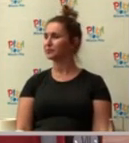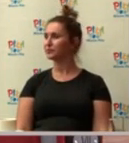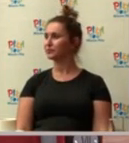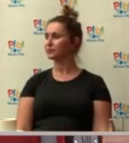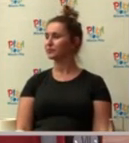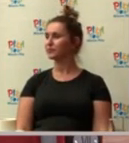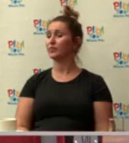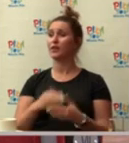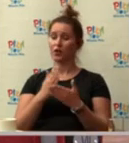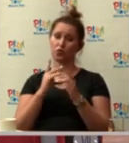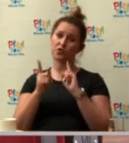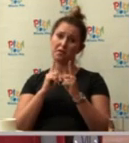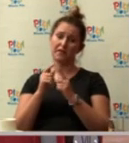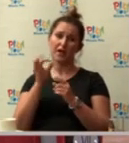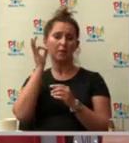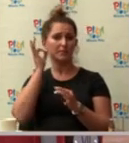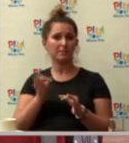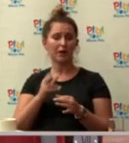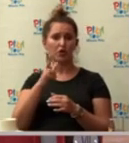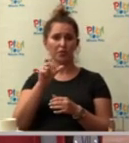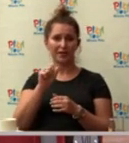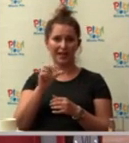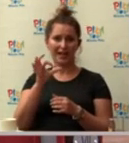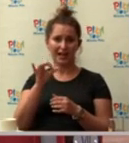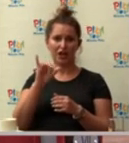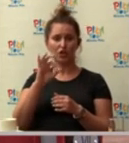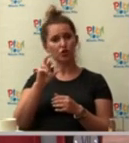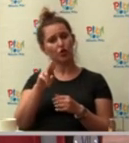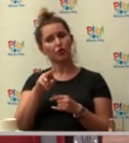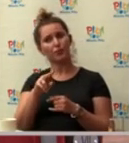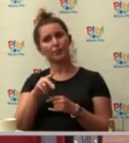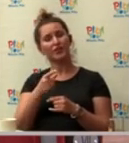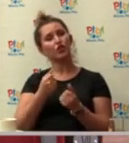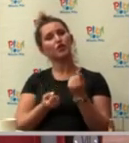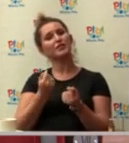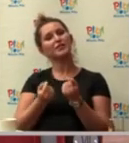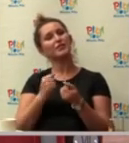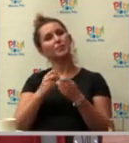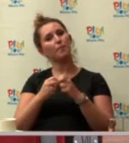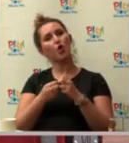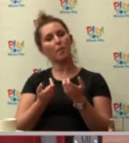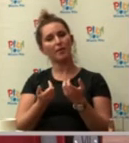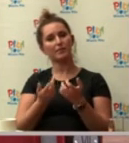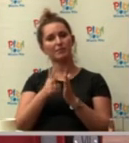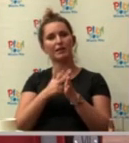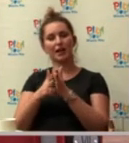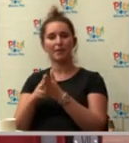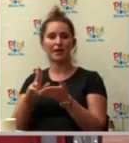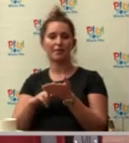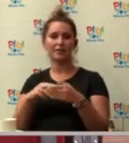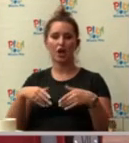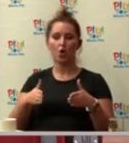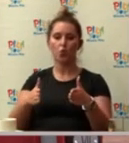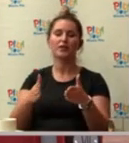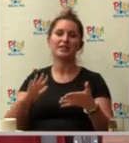Kasior, na tą chwilę jest praktycznie nie do zrealizowania. I tu jest pewien problem. Tu jest pewien problem, bo ja rozumiem, że to są ludzie,